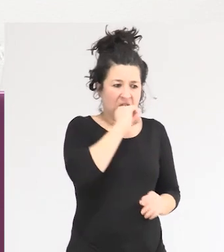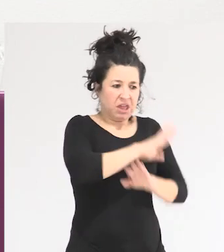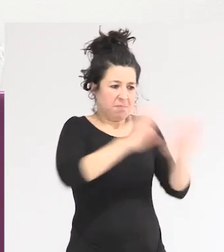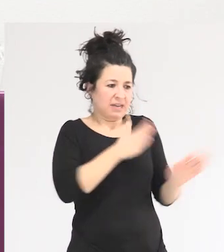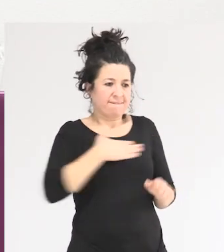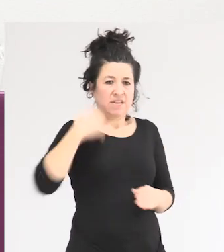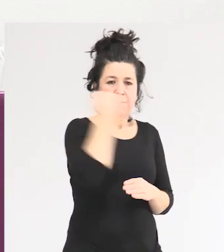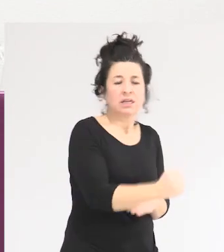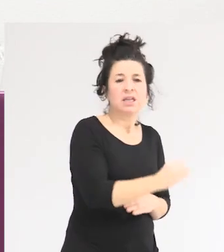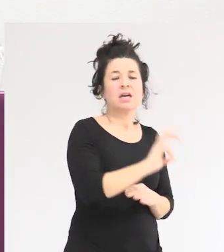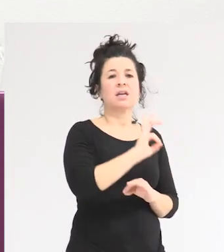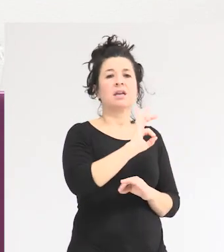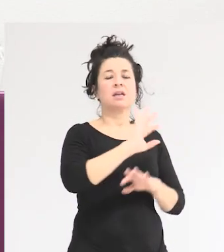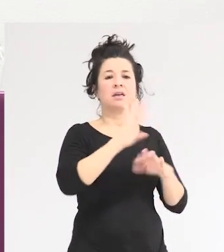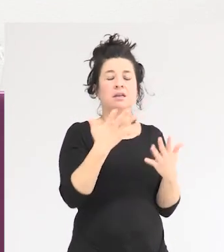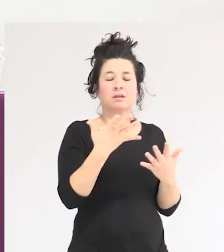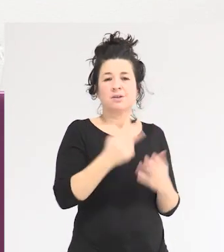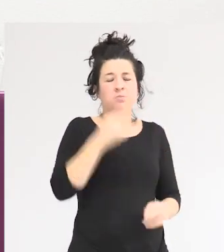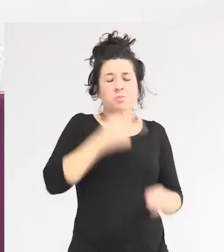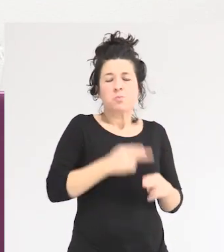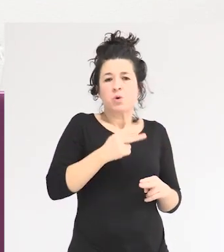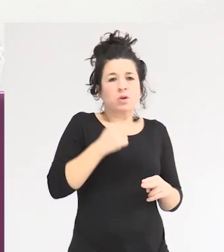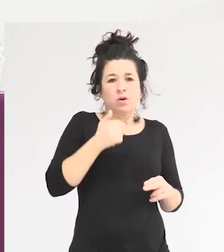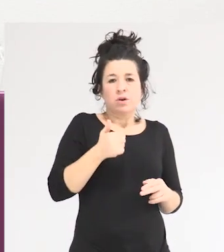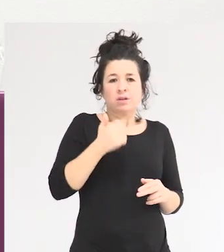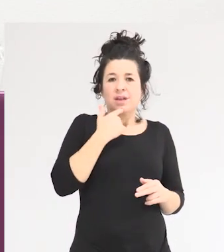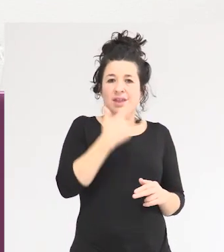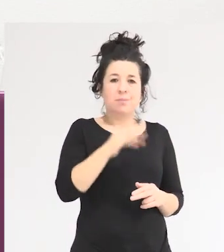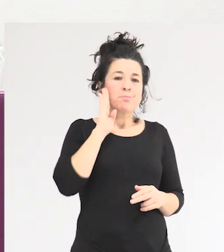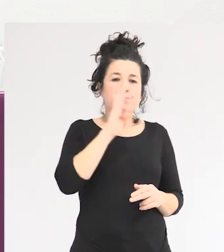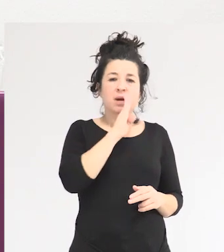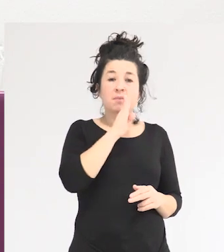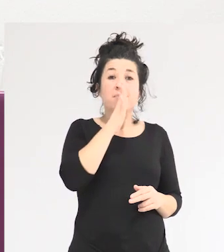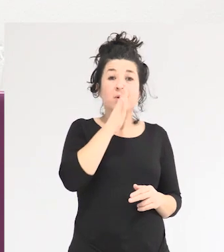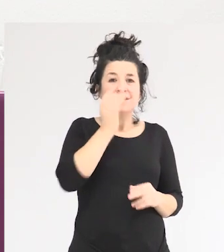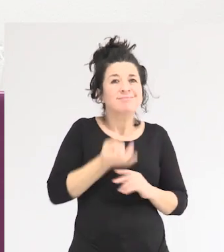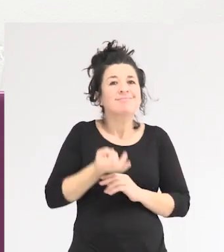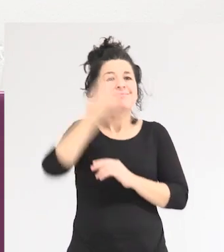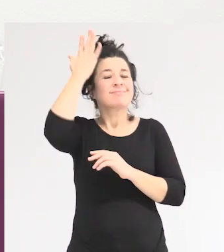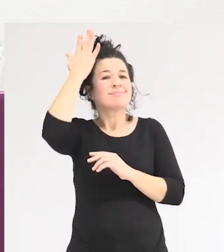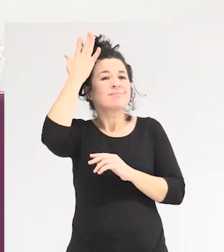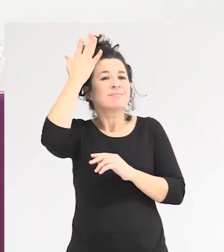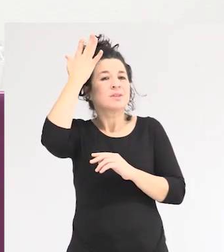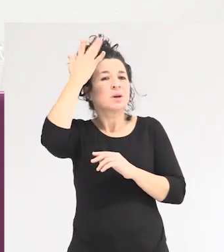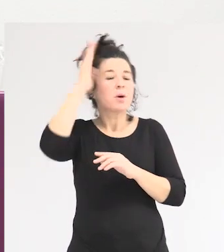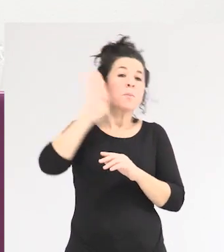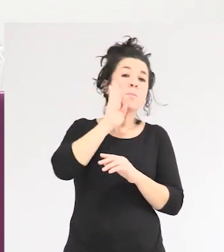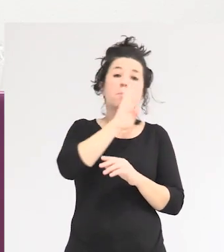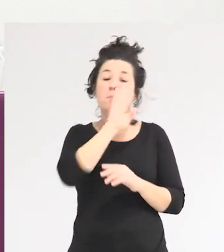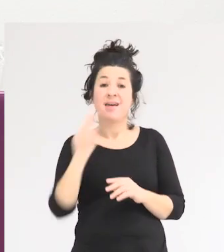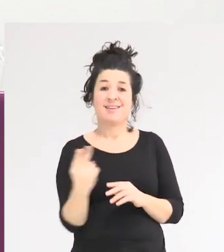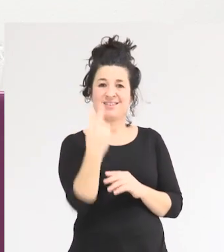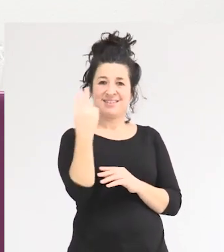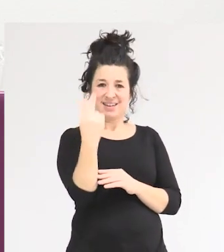bai? Eta gogorregia da esatea ama dela, eta horregatik asmatzen da bere aurpegi iluna, ez? Eta ama ordea